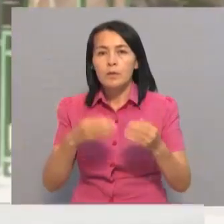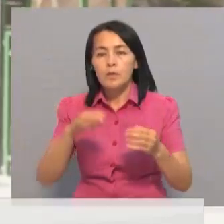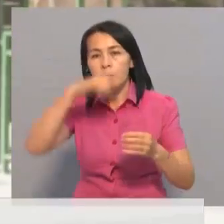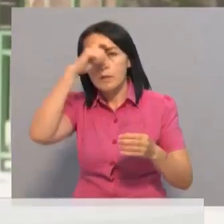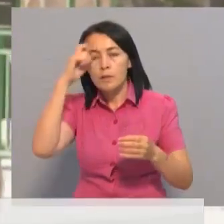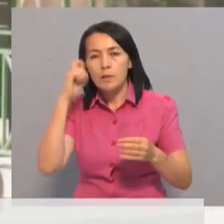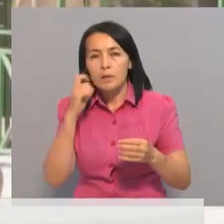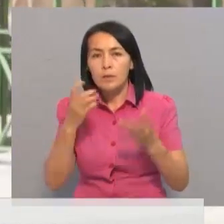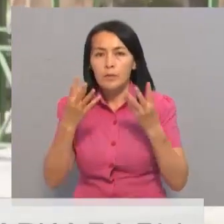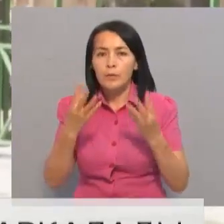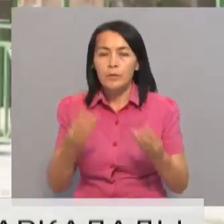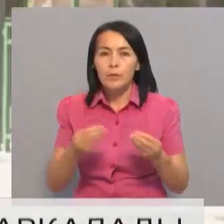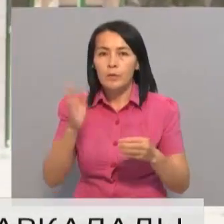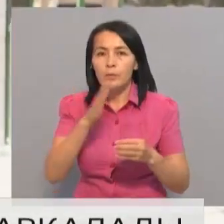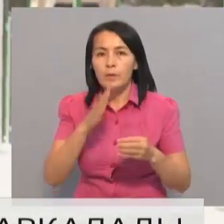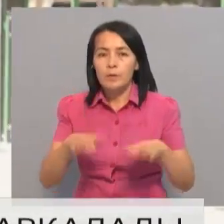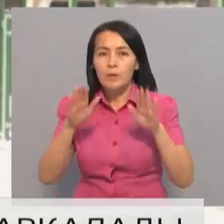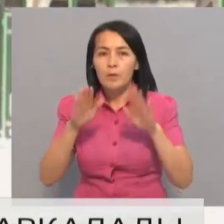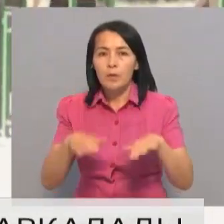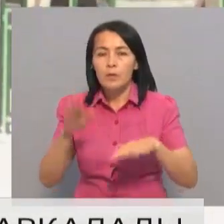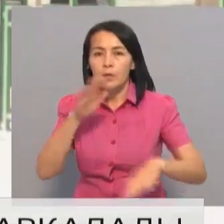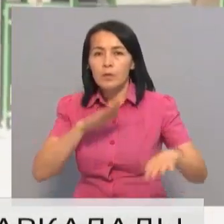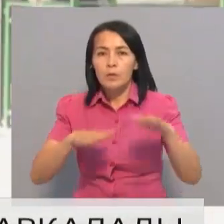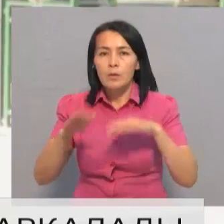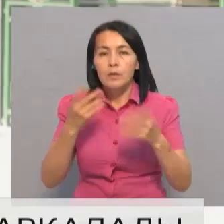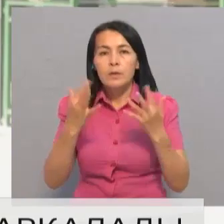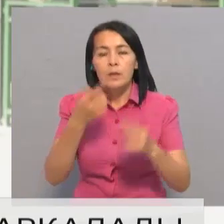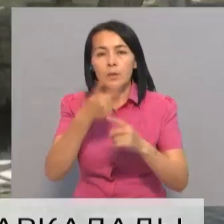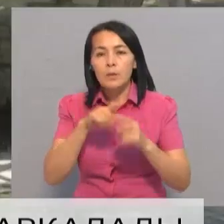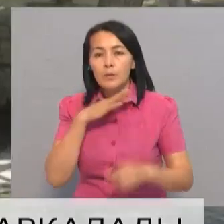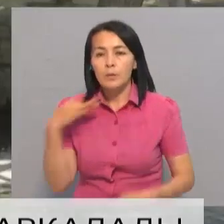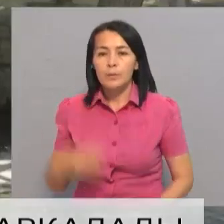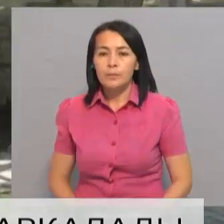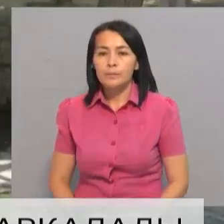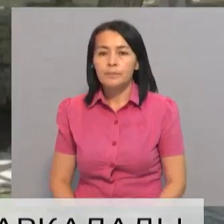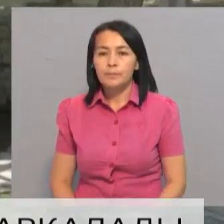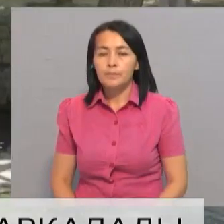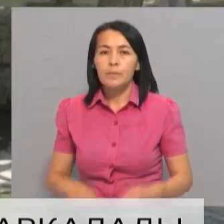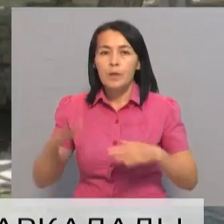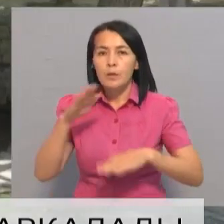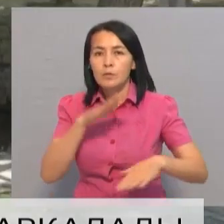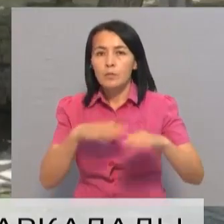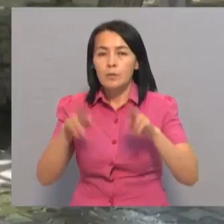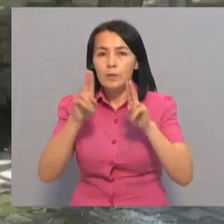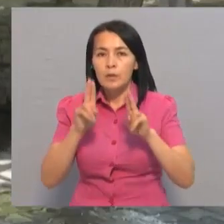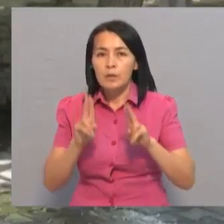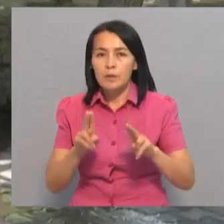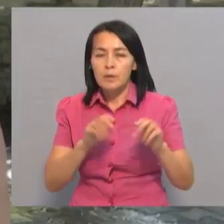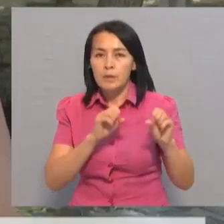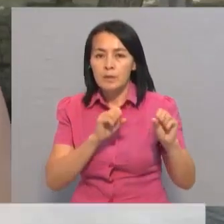шіліңгір шілденің ыстығында тыйым салынған аймақтарда шомылатындардың саны артқан. Шомылу қауіпсіздігі